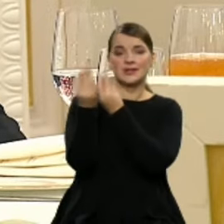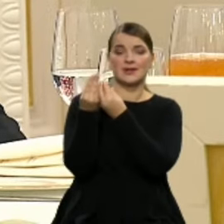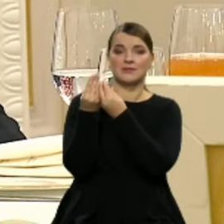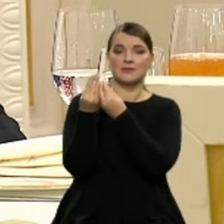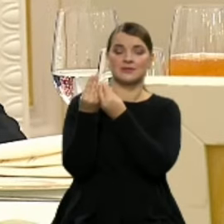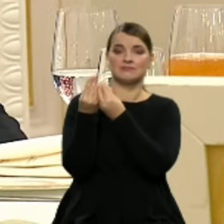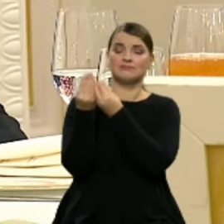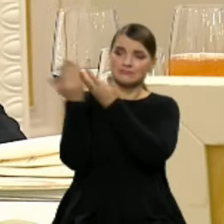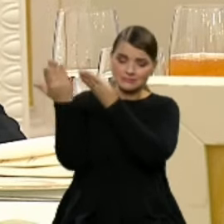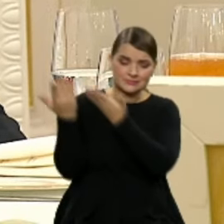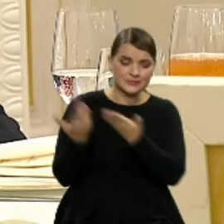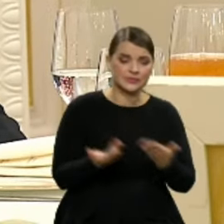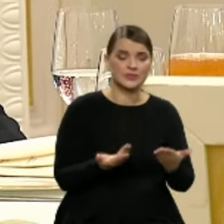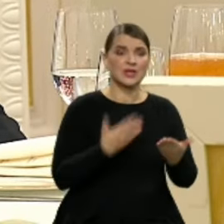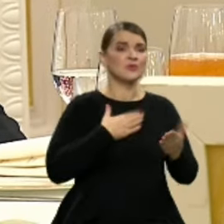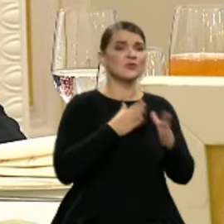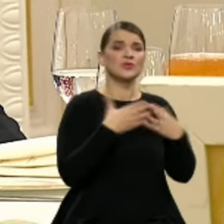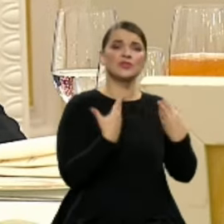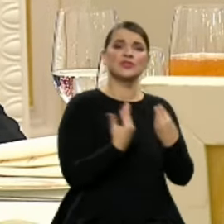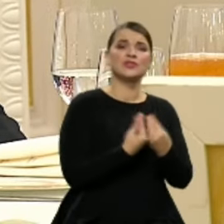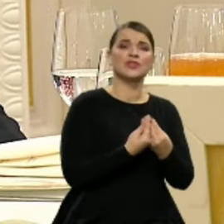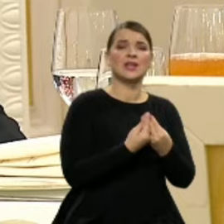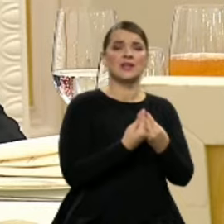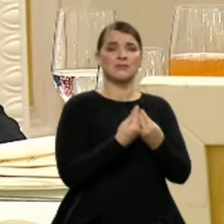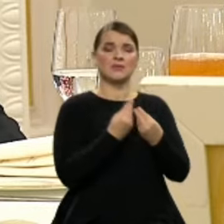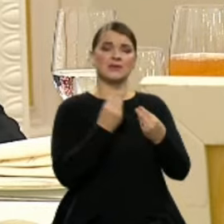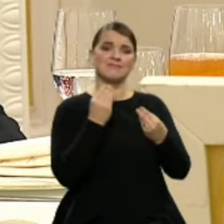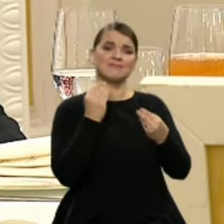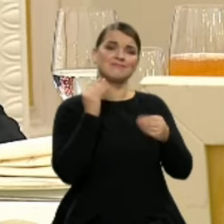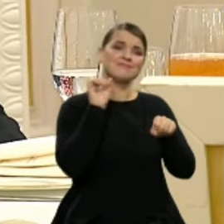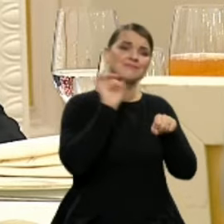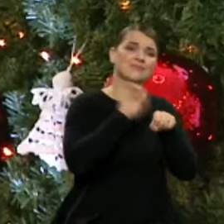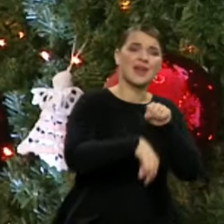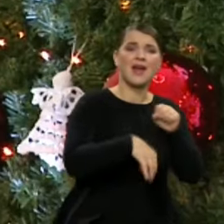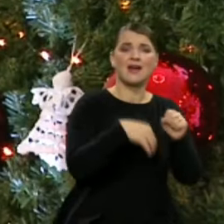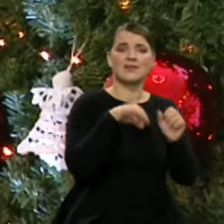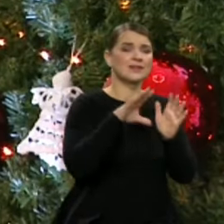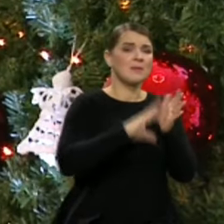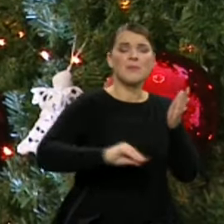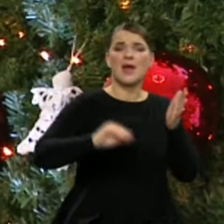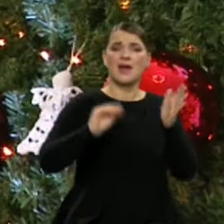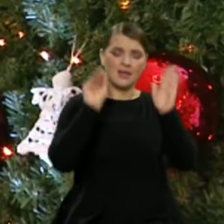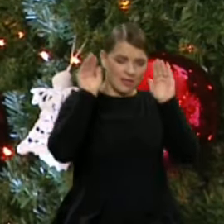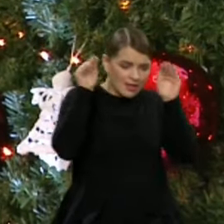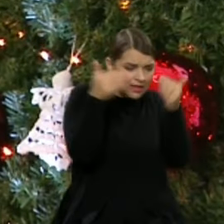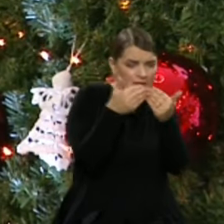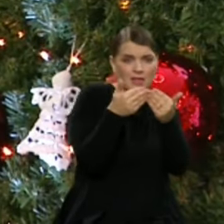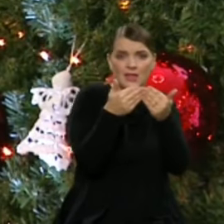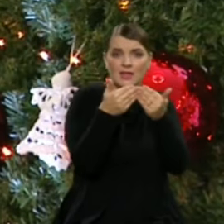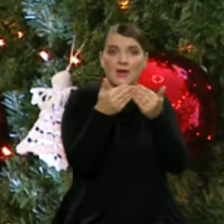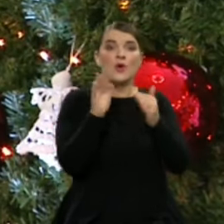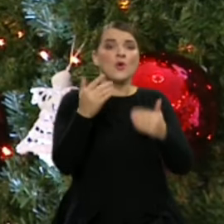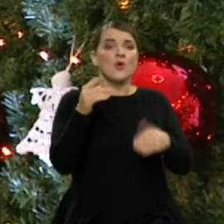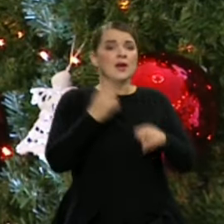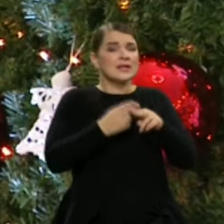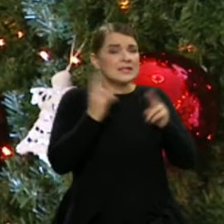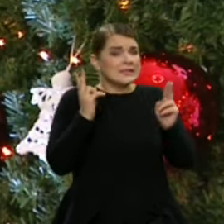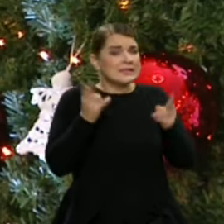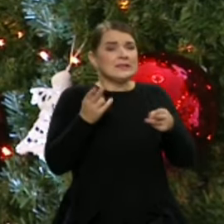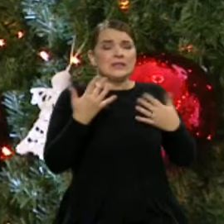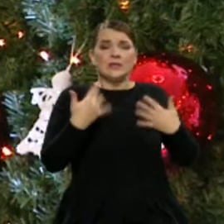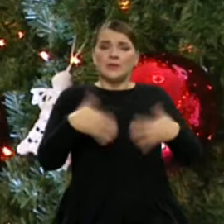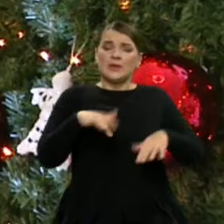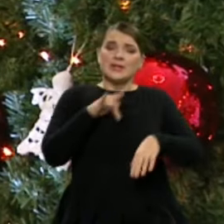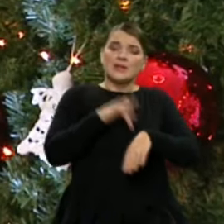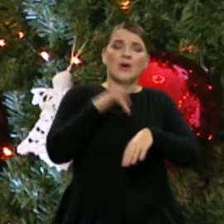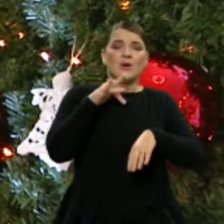Ten nelieka mūsų šeimose prievartos, susisklendimo ir susiskaldimo. O kiekvienas, kuris buvo įskaudintas ar papiktintas, te